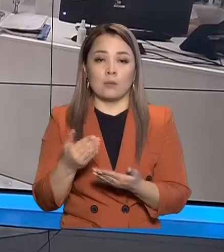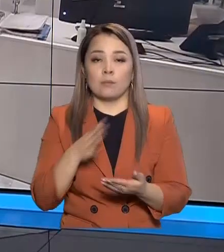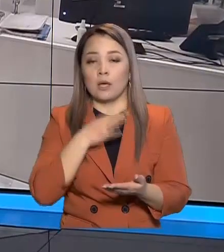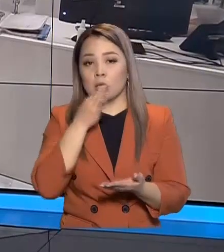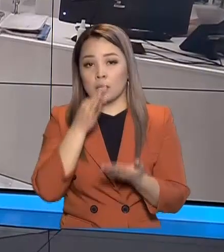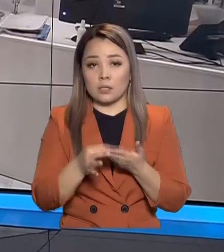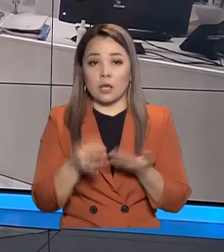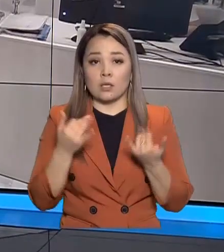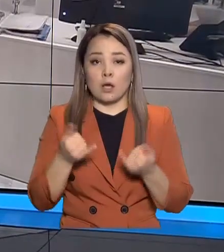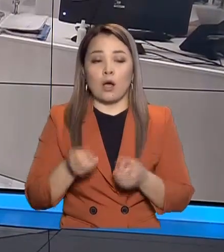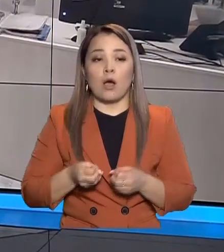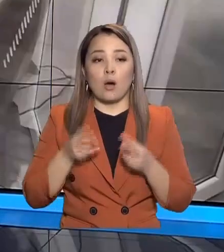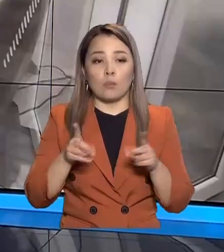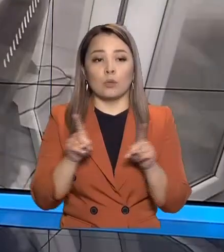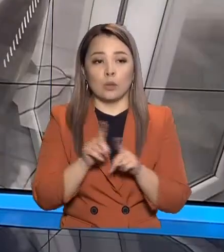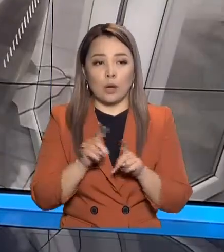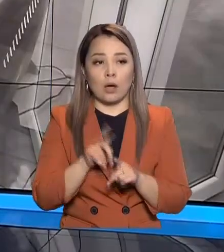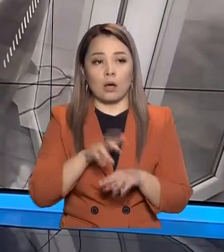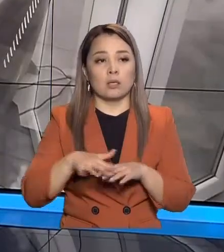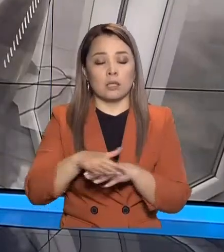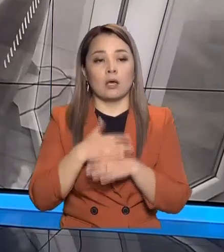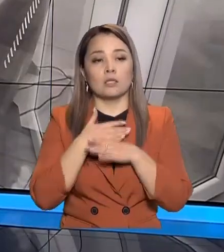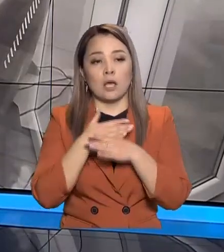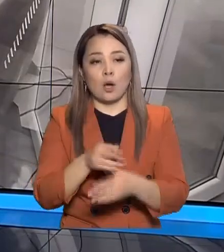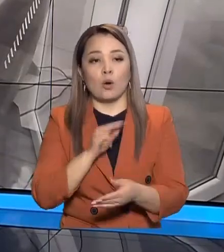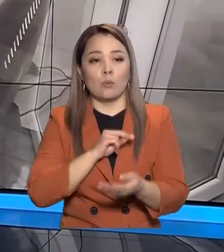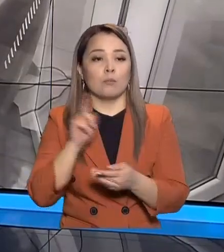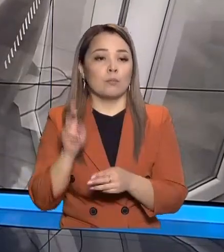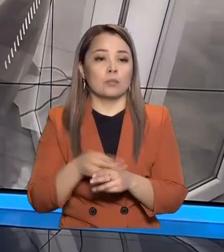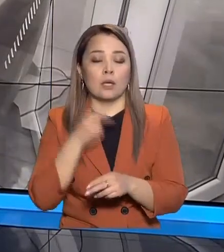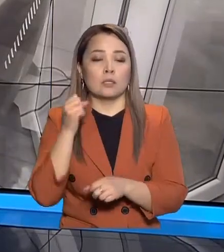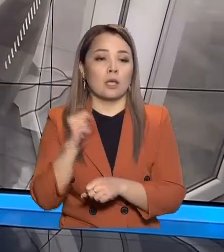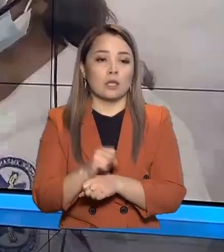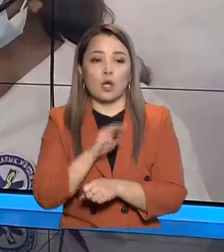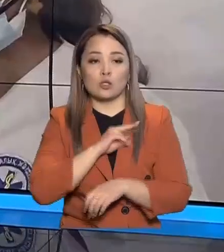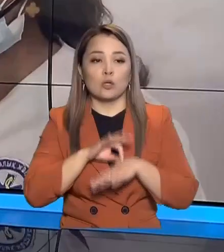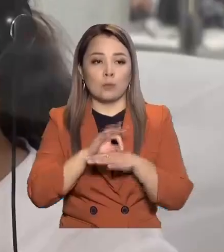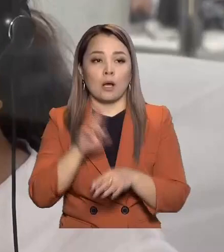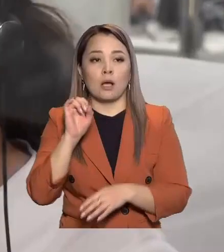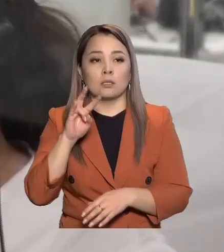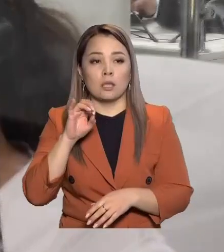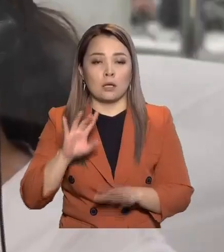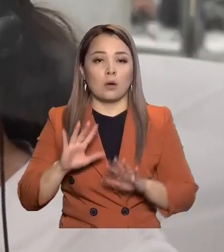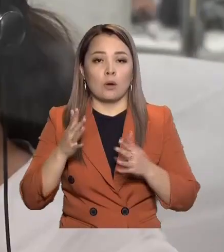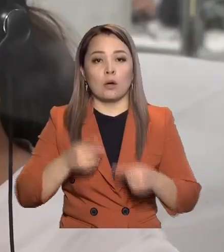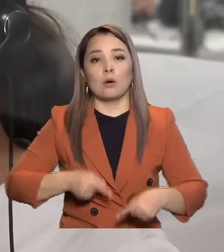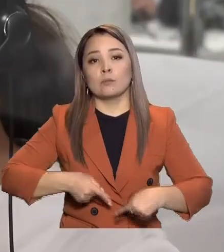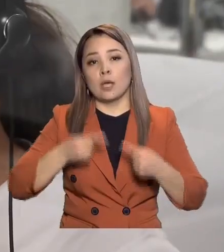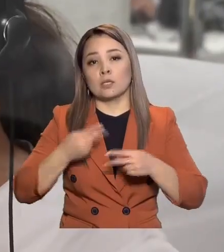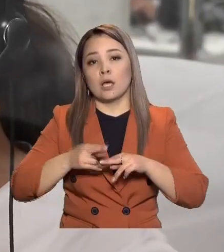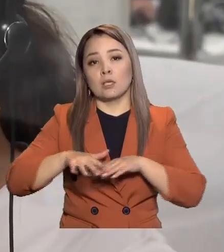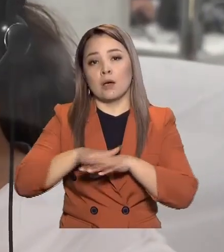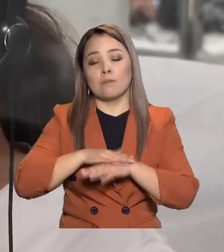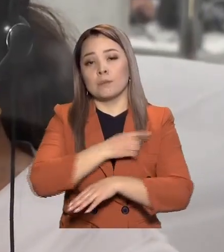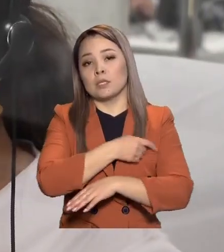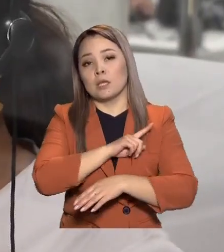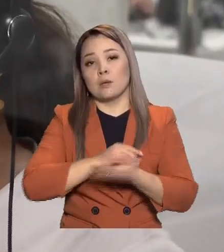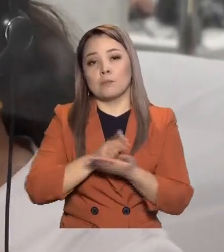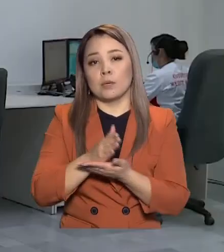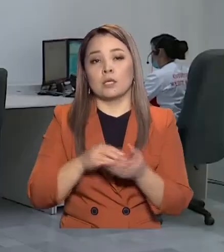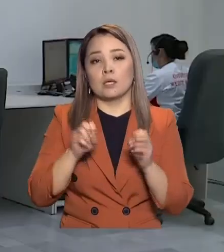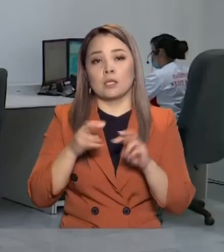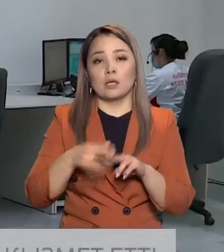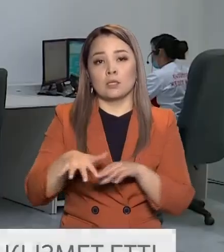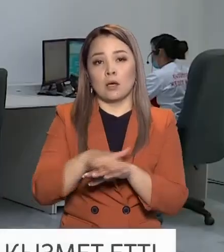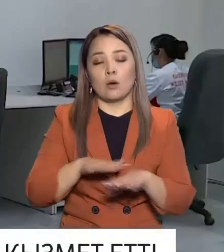бәйгеге тігіп, қауіп төнсе де халыққа қалтқысыз қызмет еткен. Қаңтар оқиғасындағы қақтығыстан кейін де медицина мамандарының